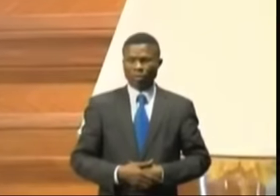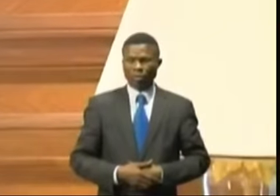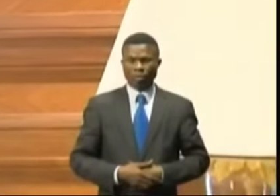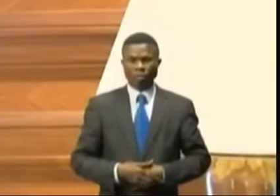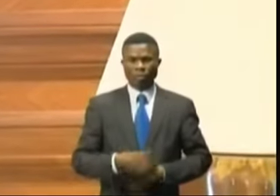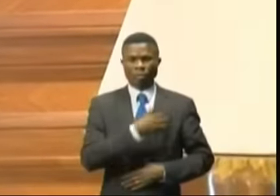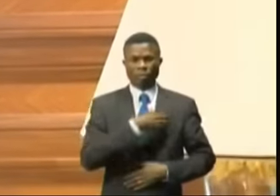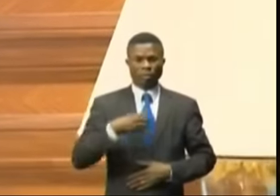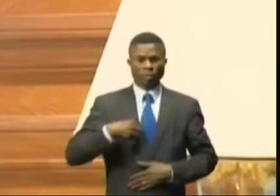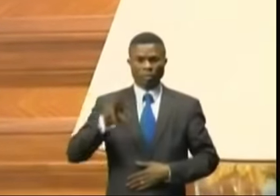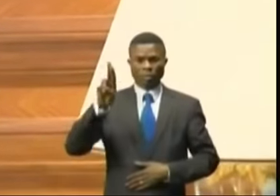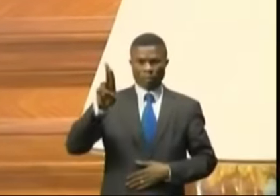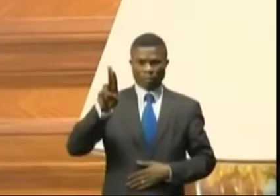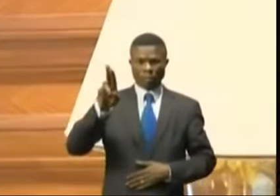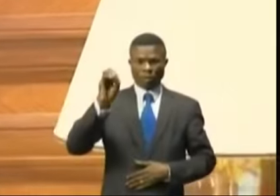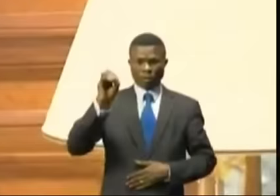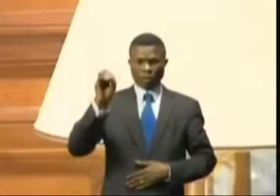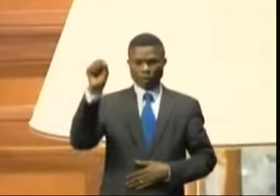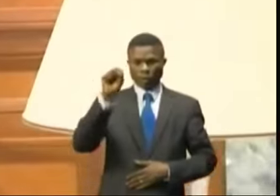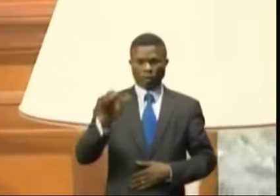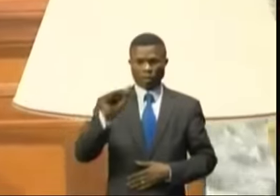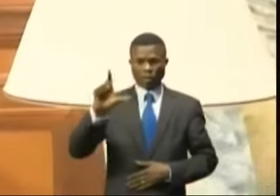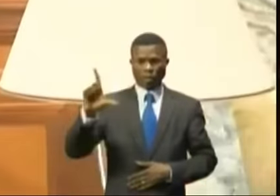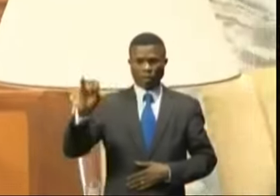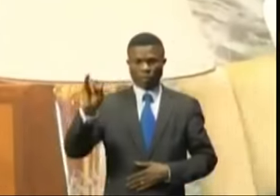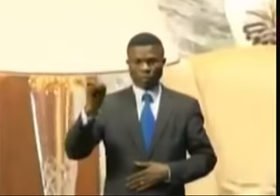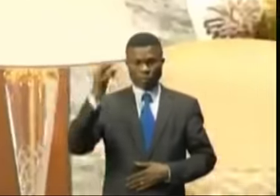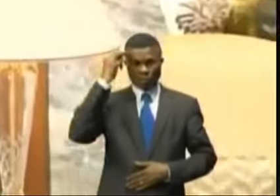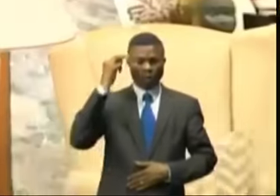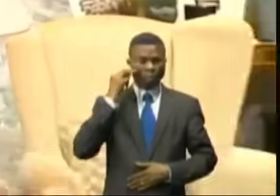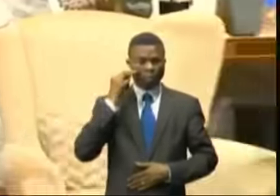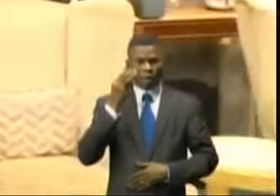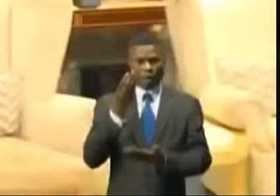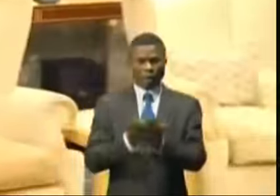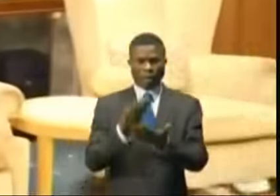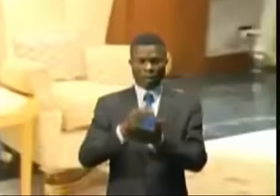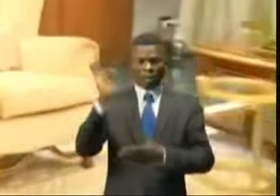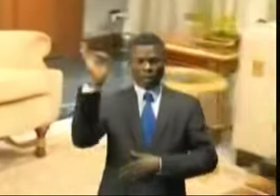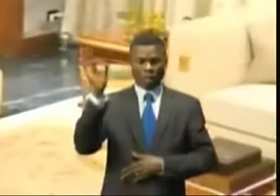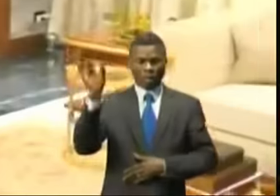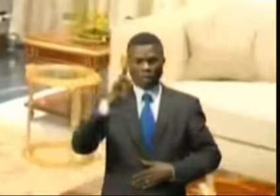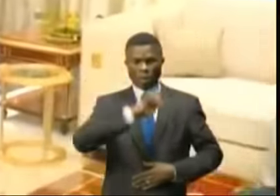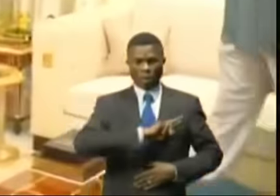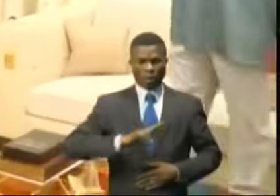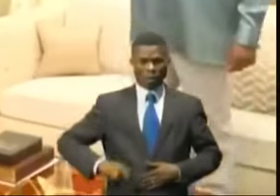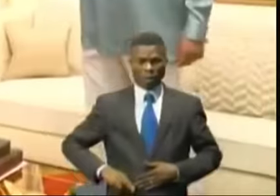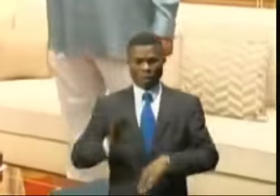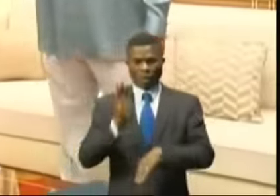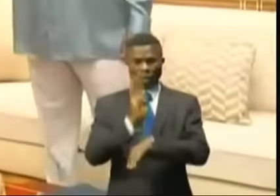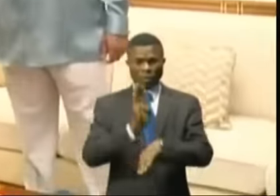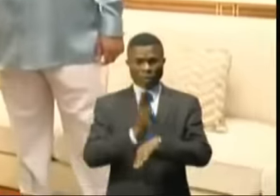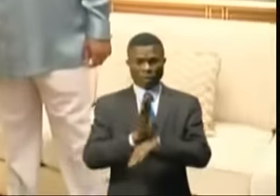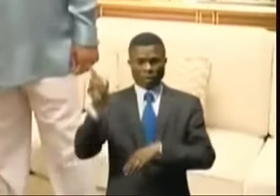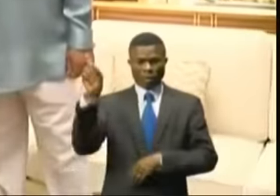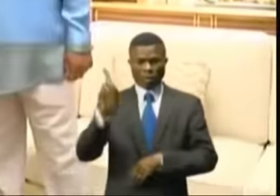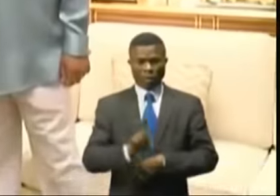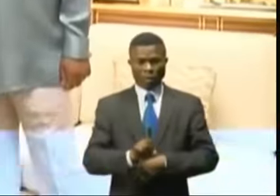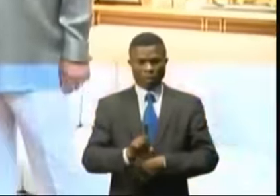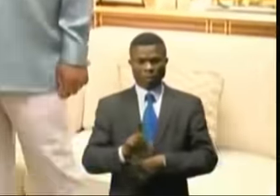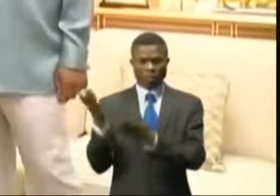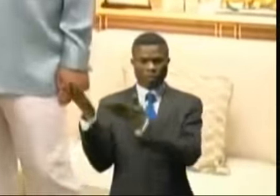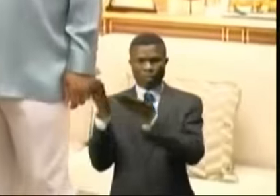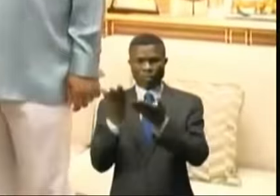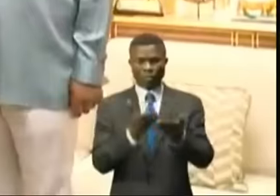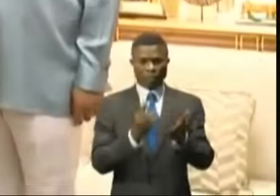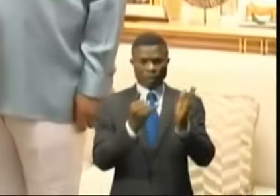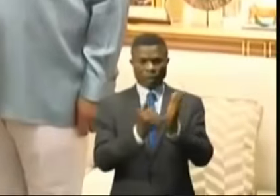Madame Rosalie Matondo, ministre de l'économie forestière de la République du Congo, était porteuse ce